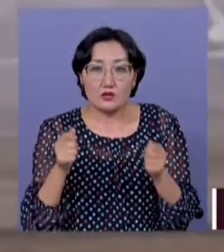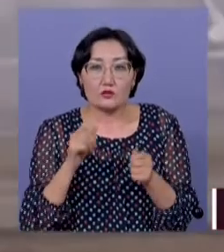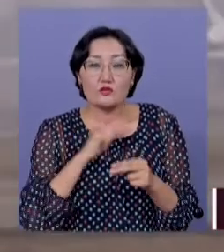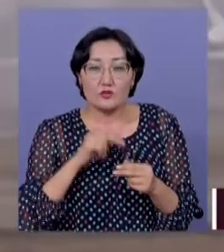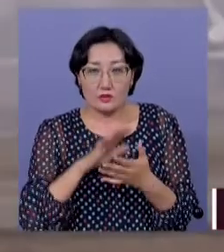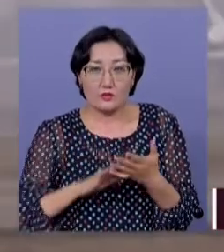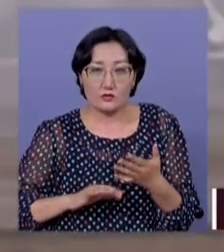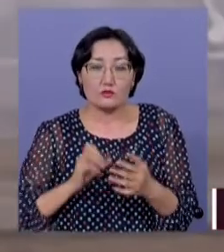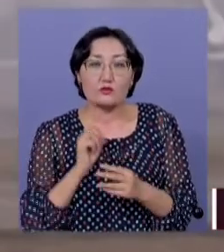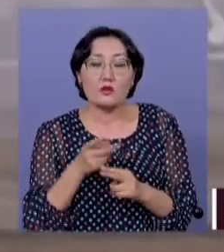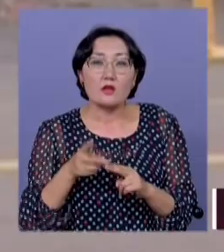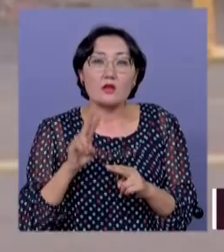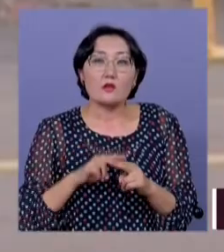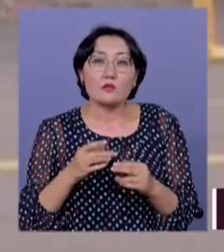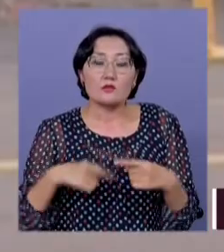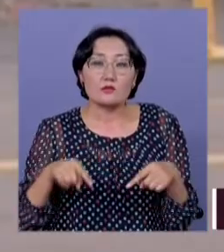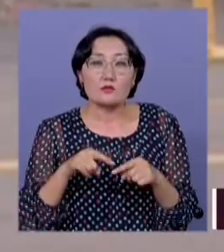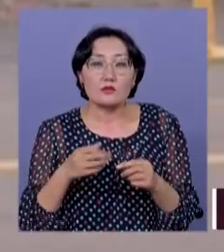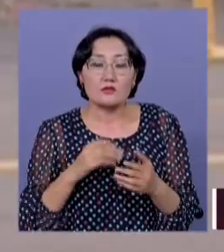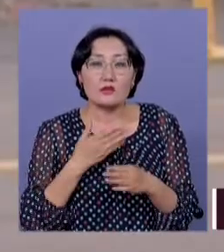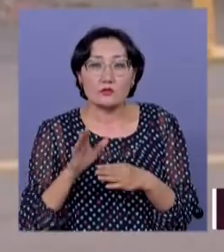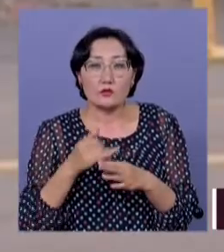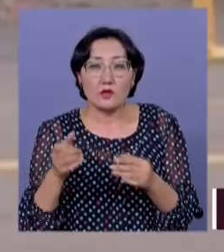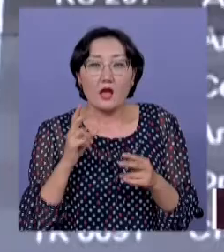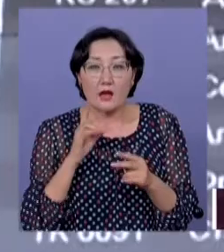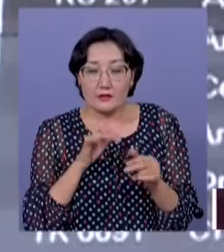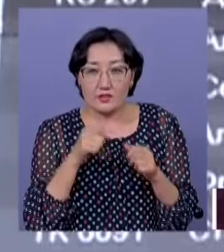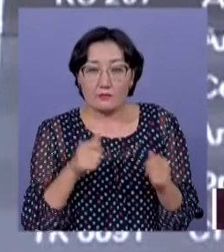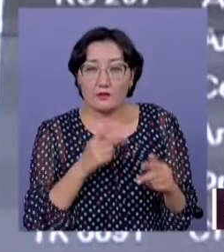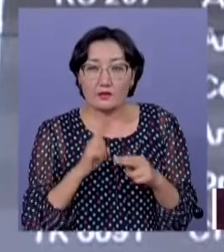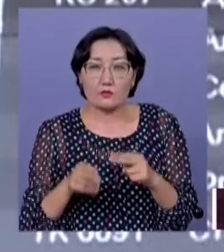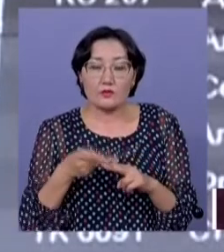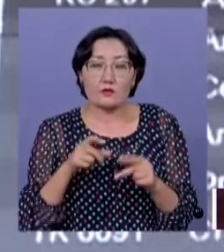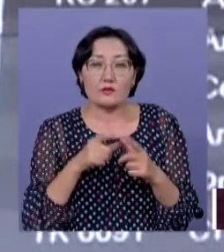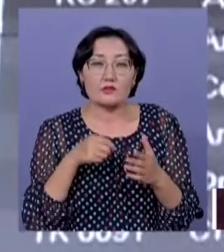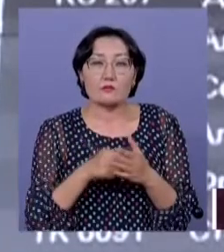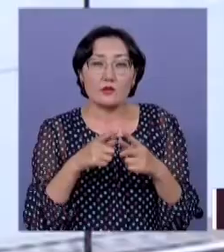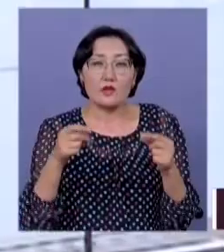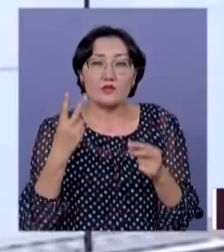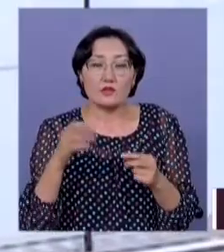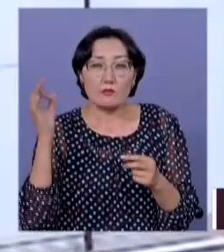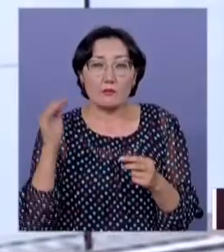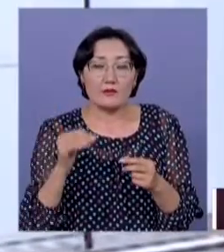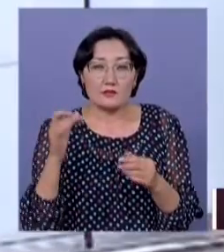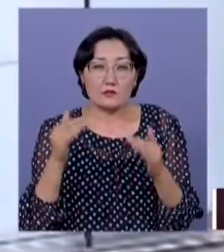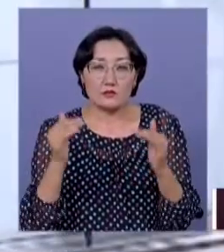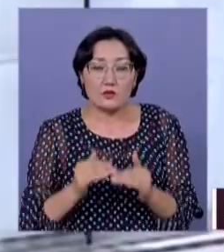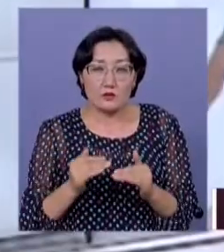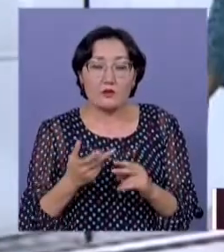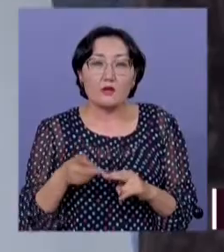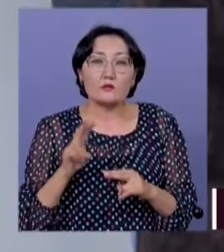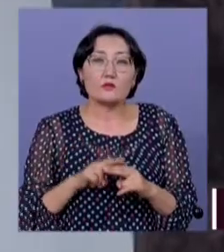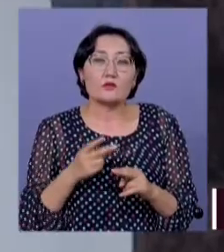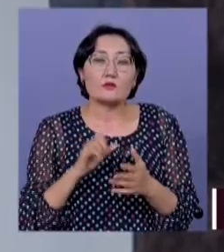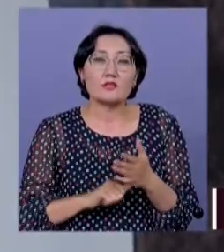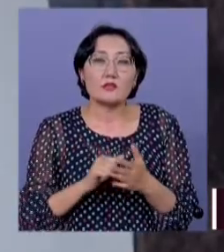жүктеді. Нью-Йоркке ұшу үшін отандық әуе компанияларды аккредиттеу рәсімін аяқтауды да міндеттеді. Ал билет бағасының 20%-дан астамын авиаотын шығыстары құрайды екен. Сол